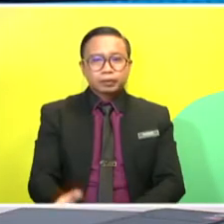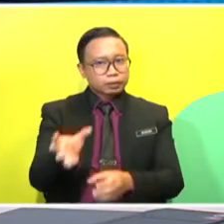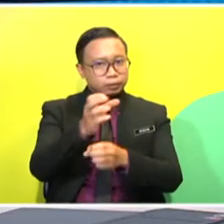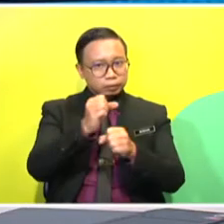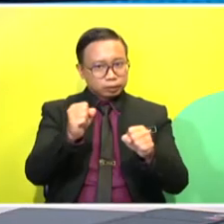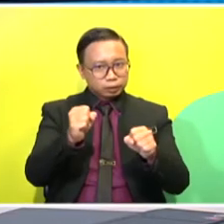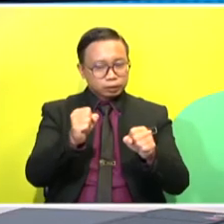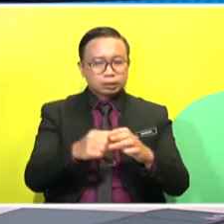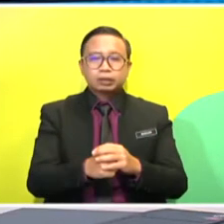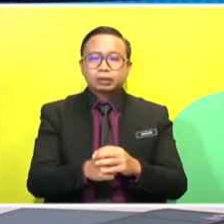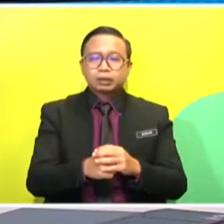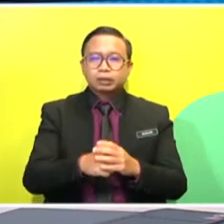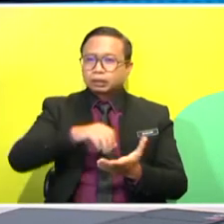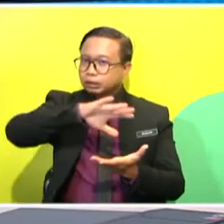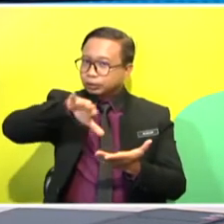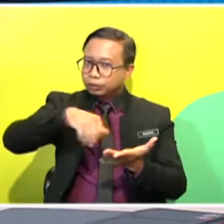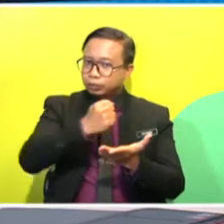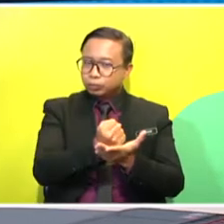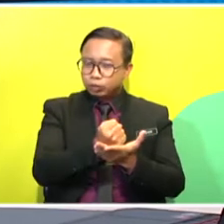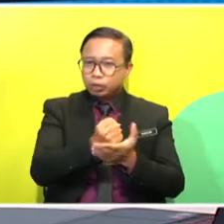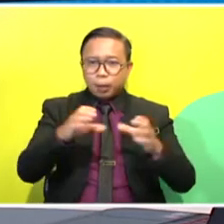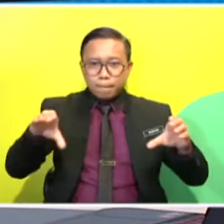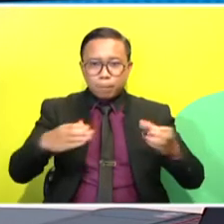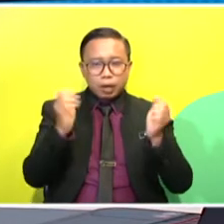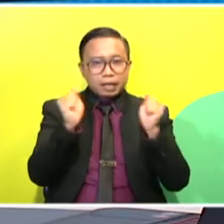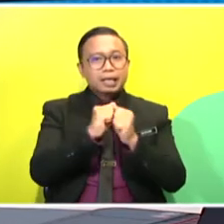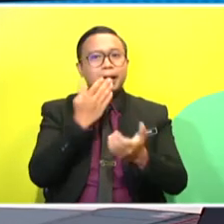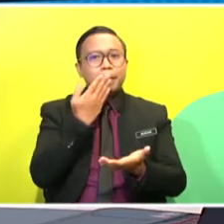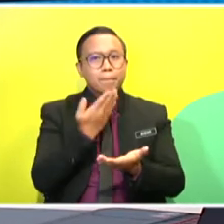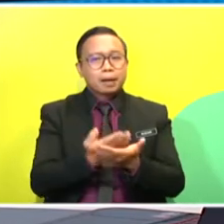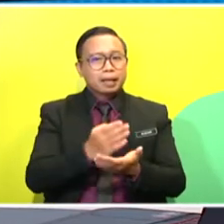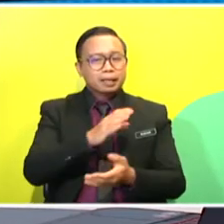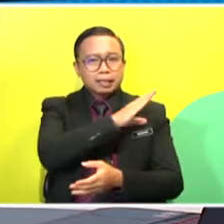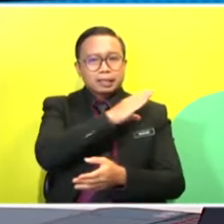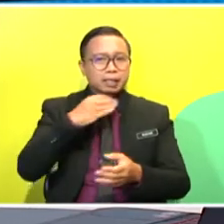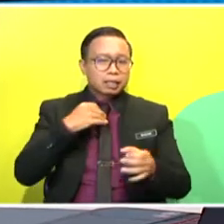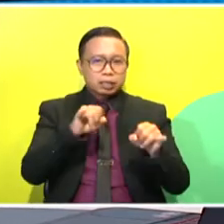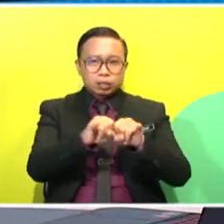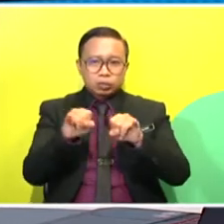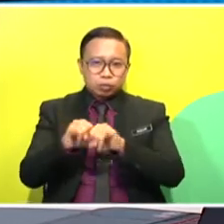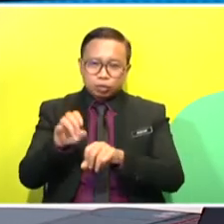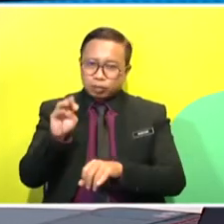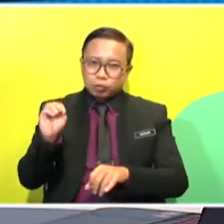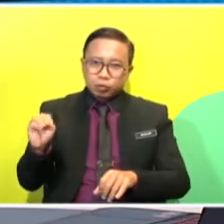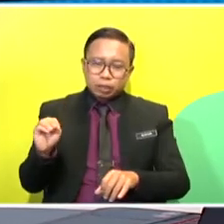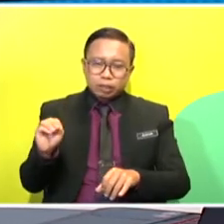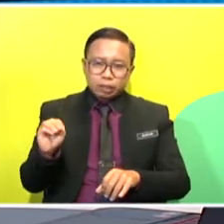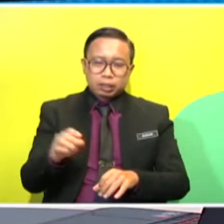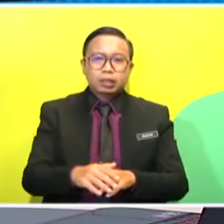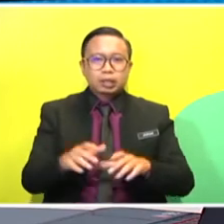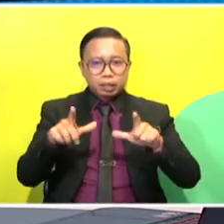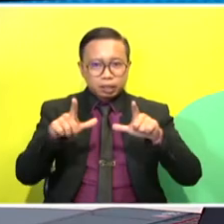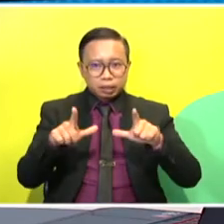pagi ini, keseluruhannya dilakukan dengan baik dan juga murid boleh menguasainya, boleh diletakkan